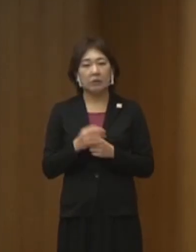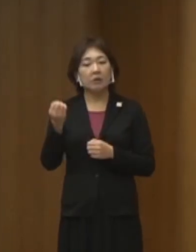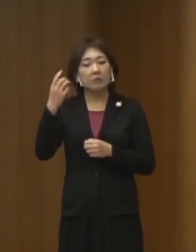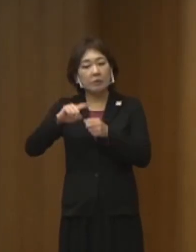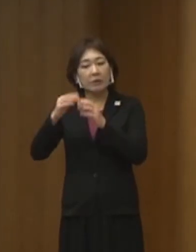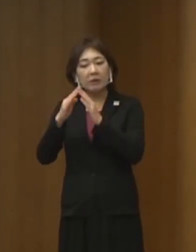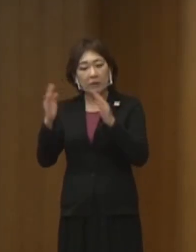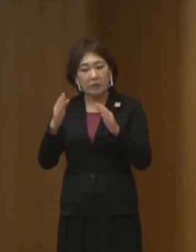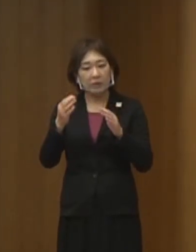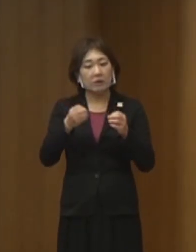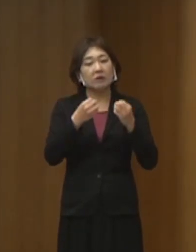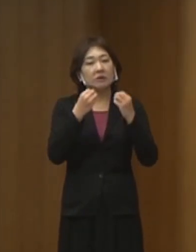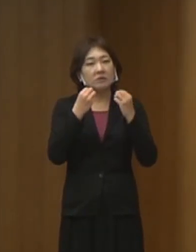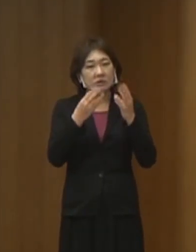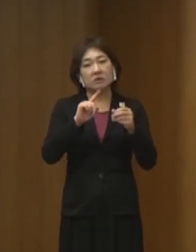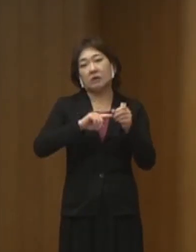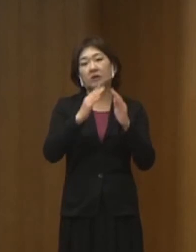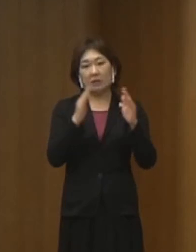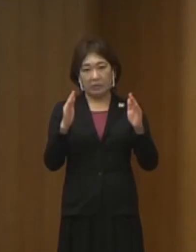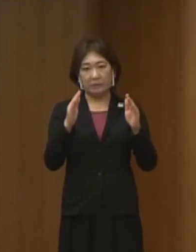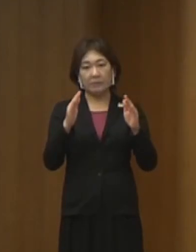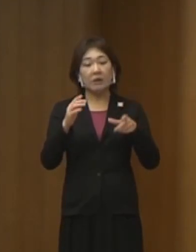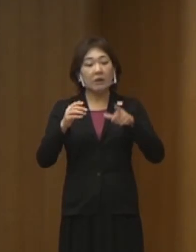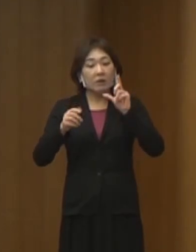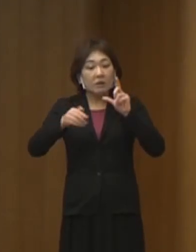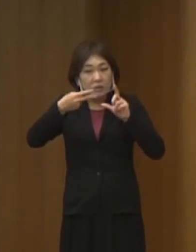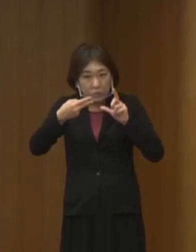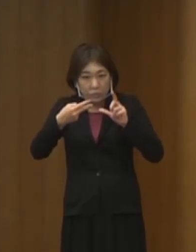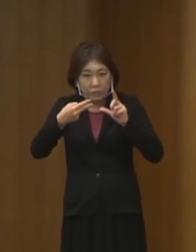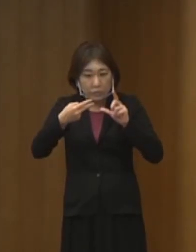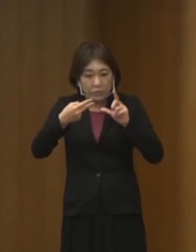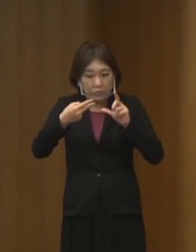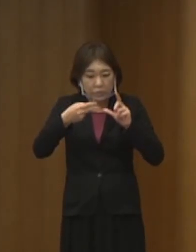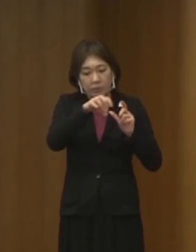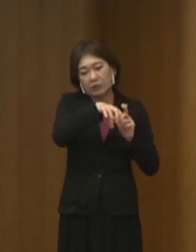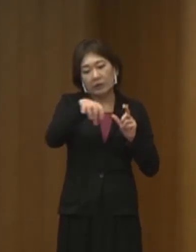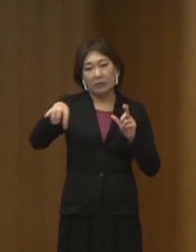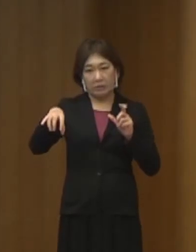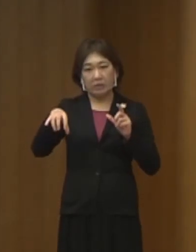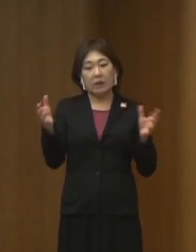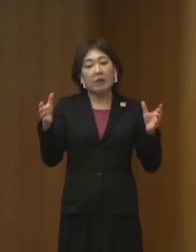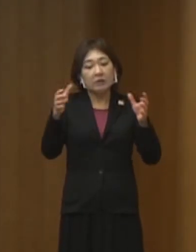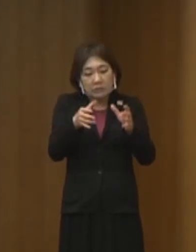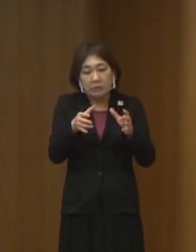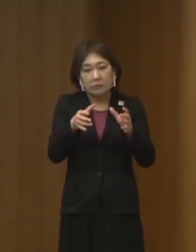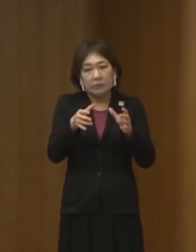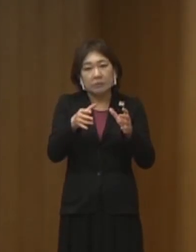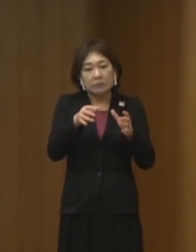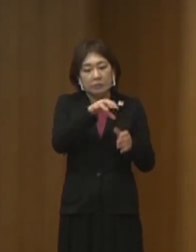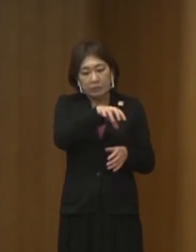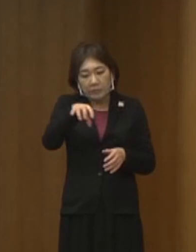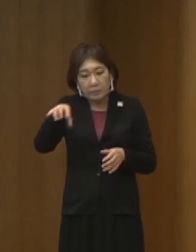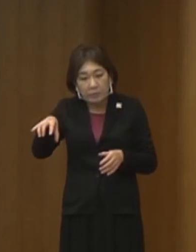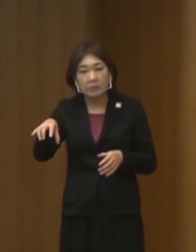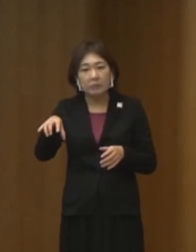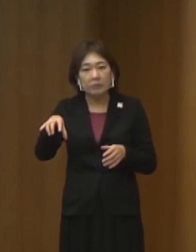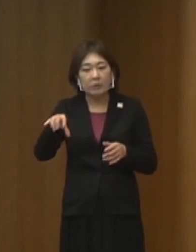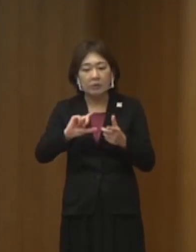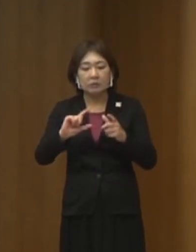会など、そういった飲食の機会、そして人が集まる機会、そういったものが通常であれば増加を